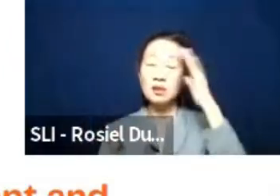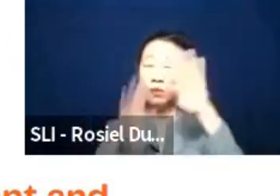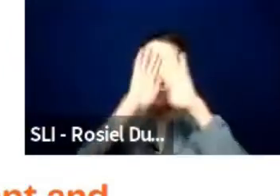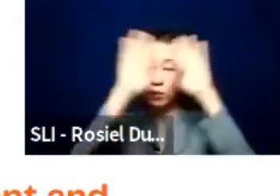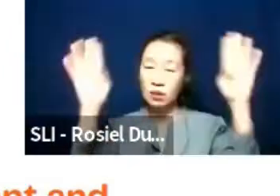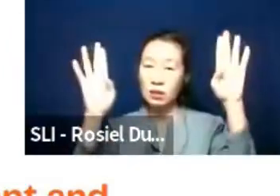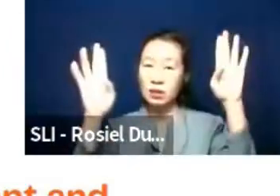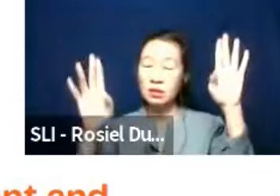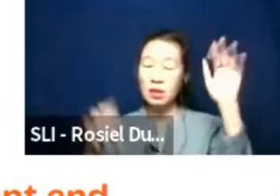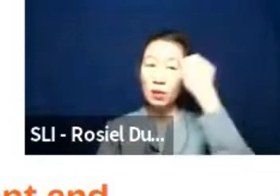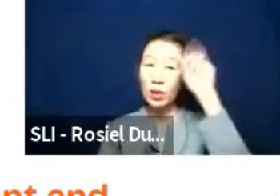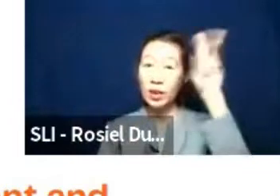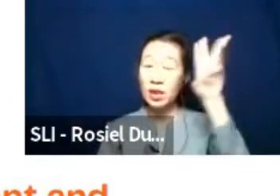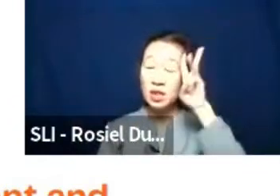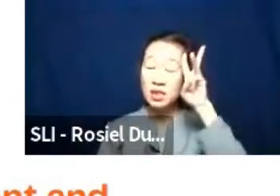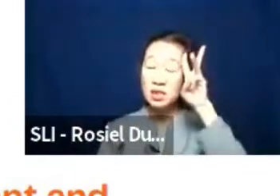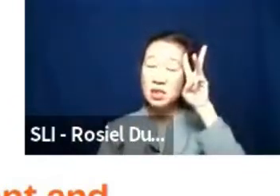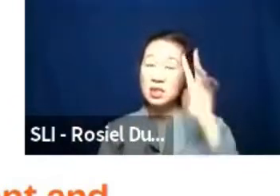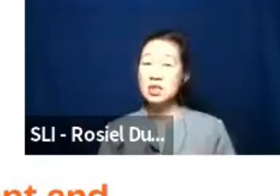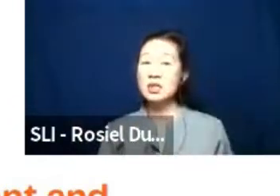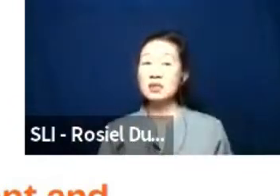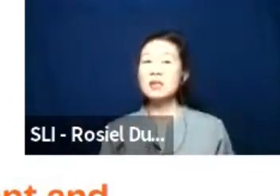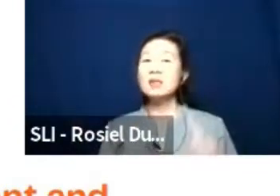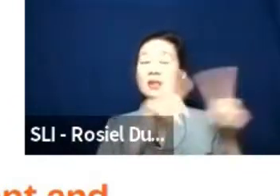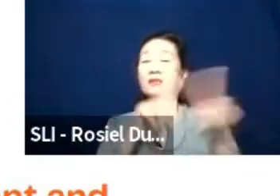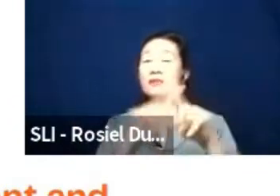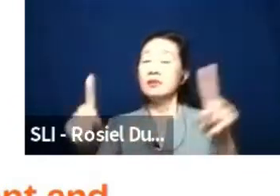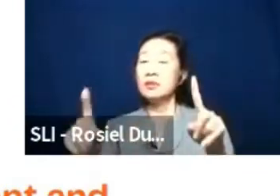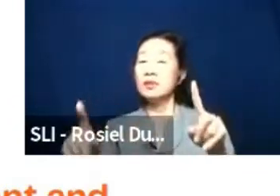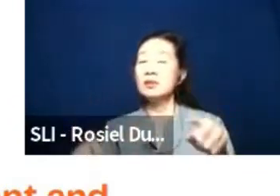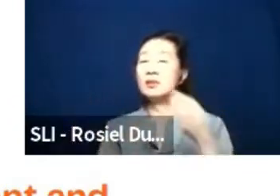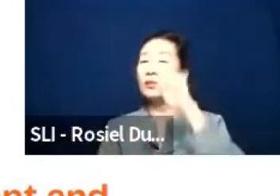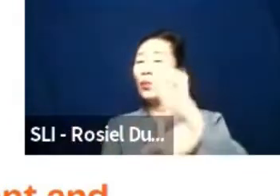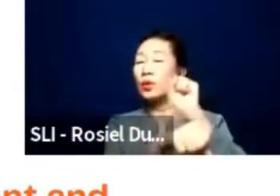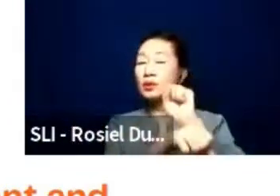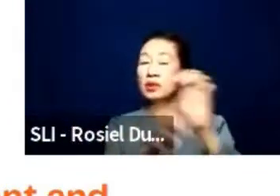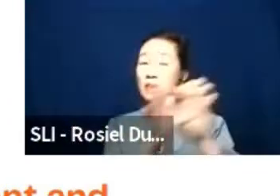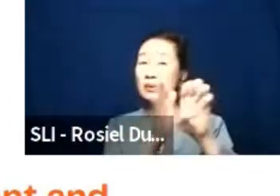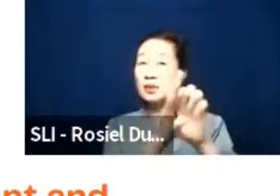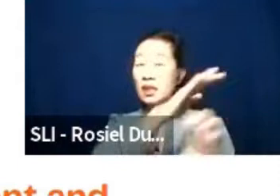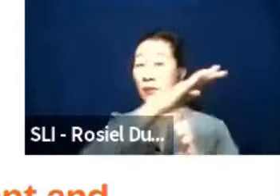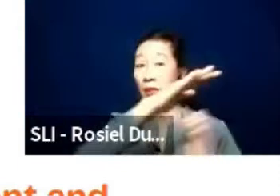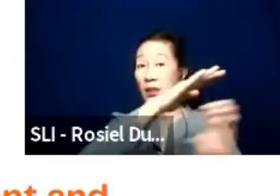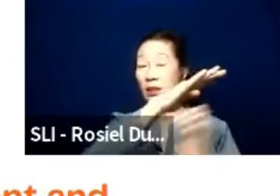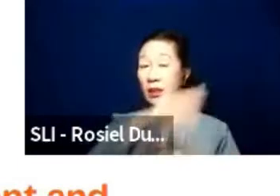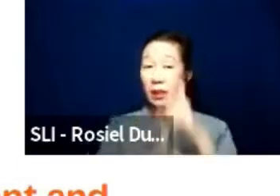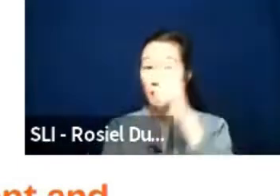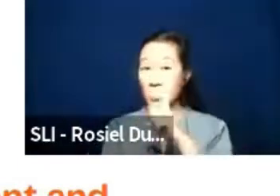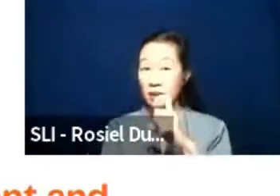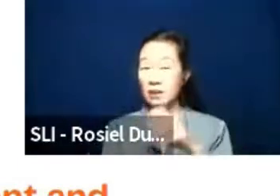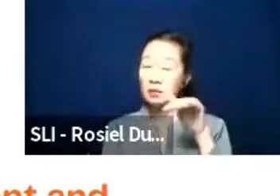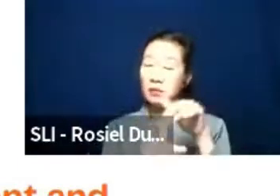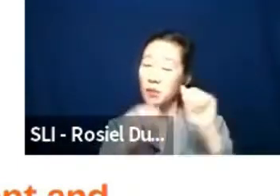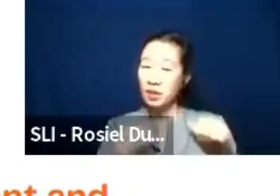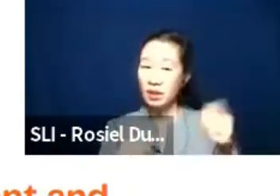na yung kanilang awareness sa different types of work. So for example, sa elementary age students, pwedeng